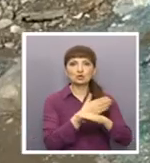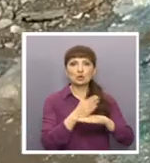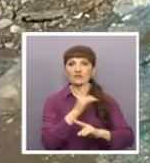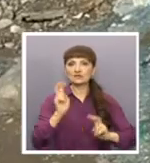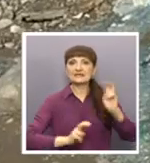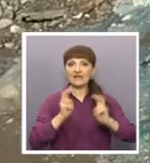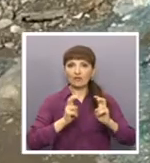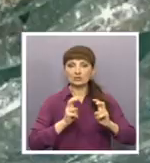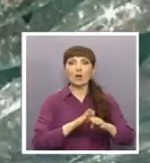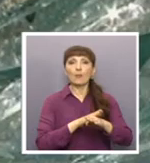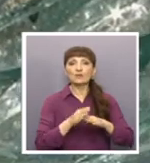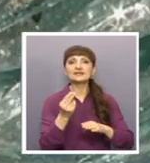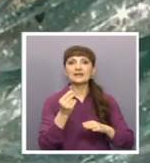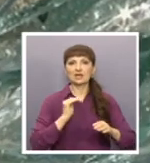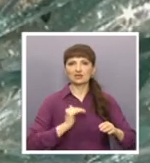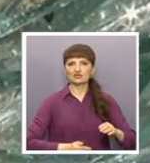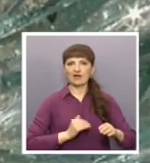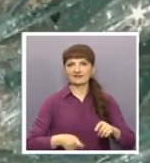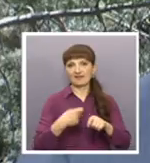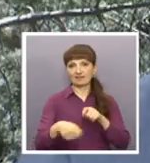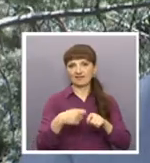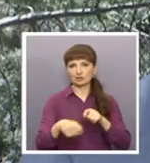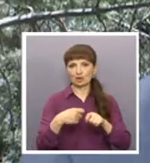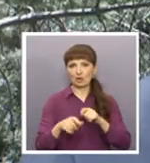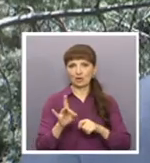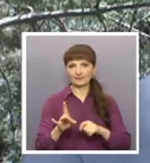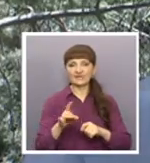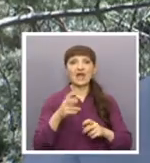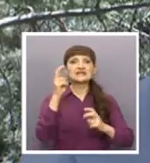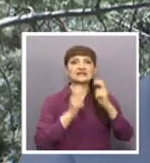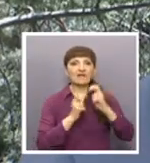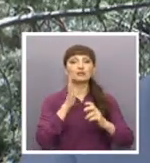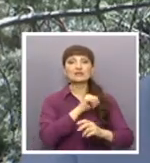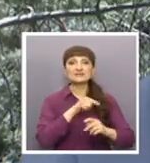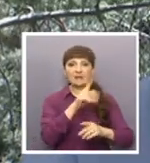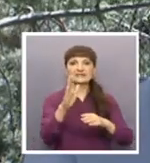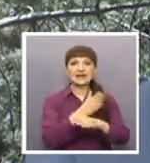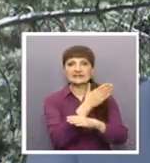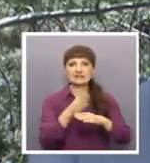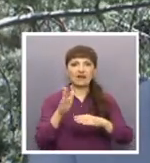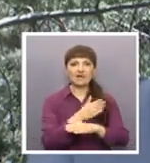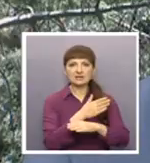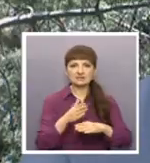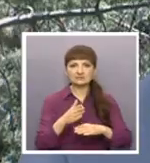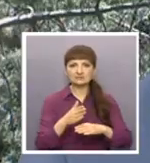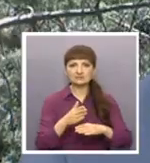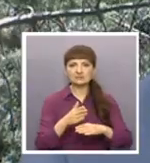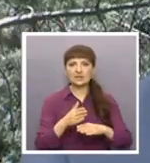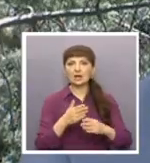завода полностью на деньги частных инвесторов. Завод этот будет сортировать максимально. Глубина сортировки